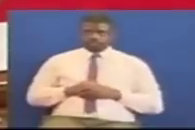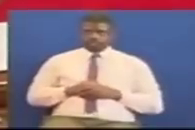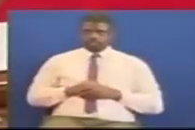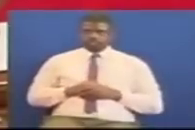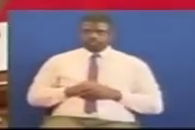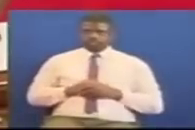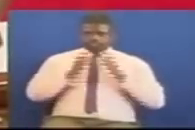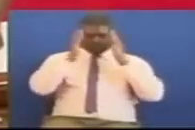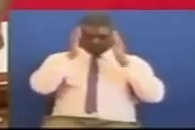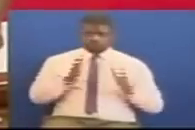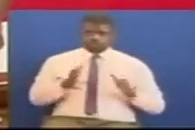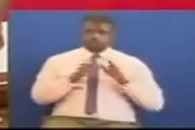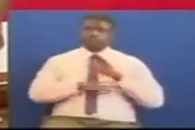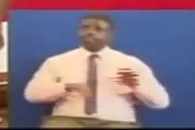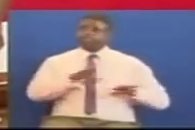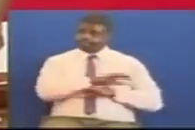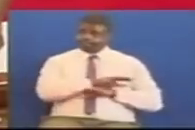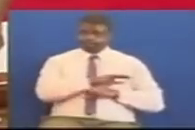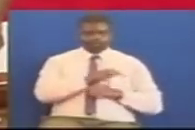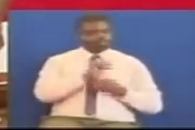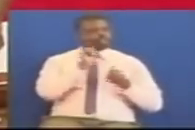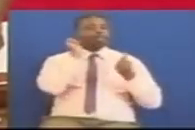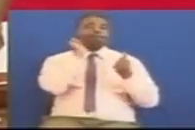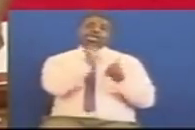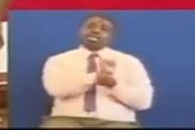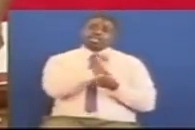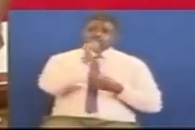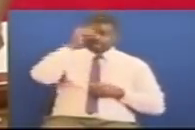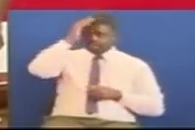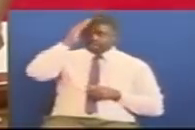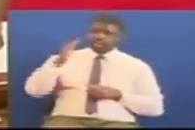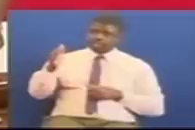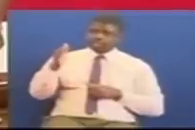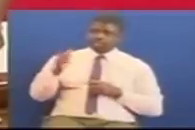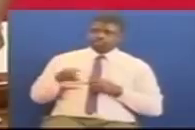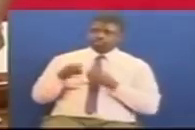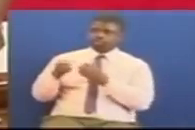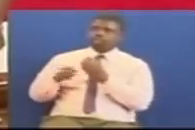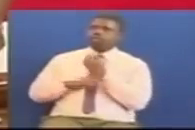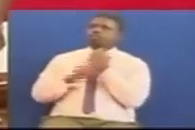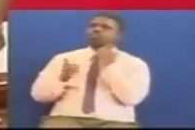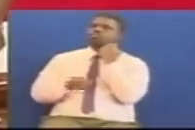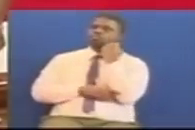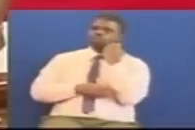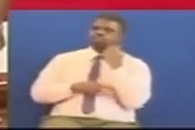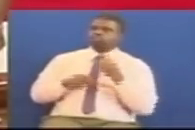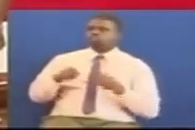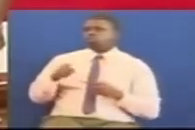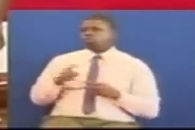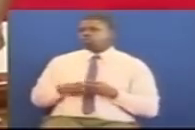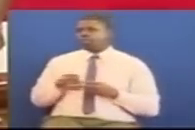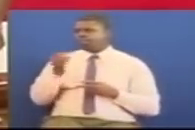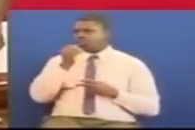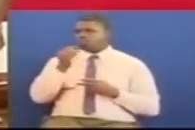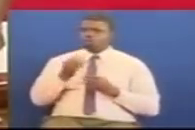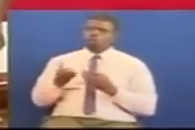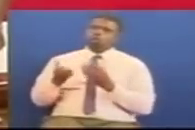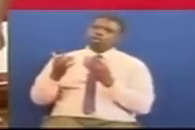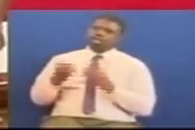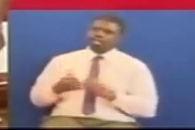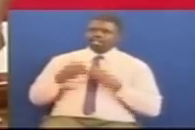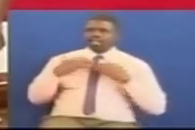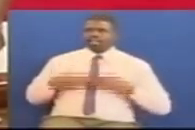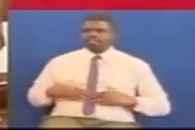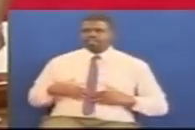Mheshimiwa Mwenyekiti, Jeshi la Magereza limekuwa likiwapatia wafungwa wajawazito vyakula wanavyovihitaji kiafya kwa